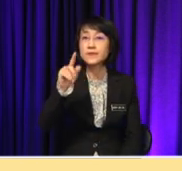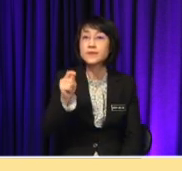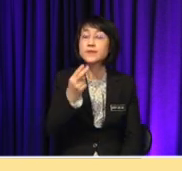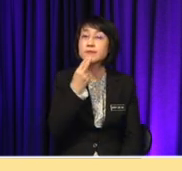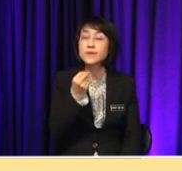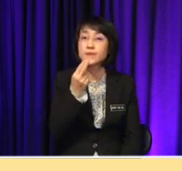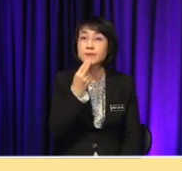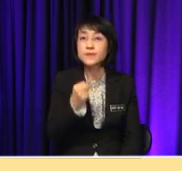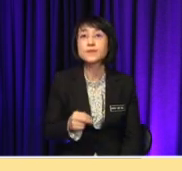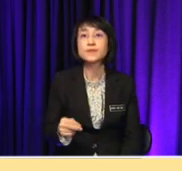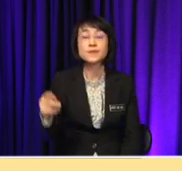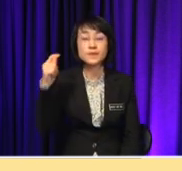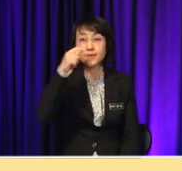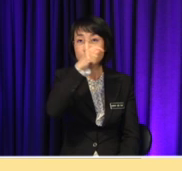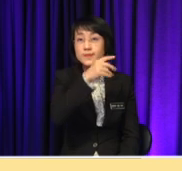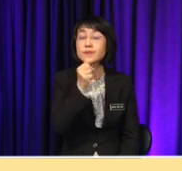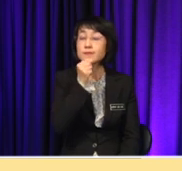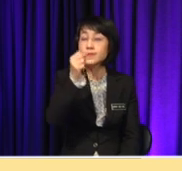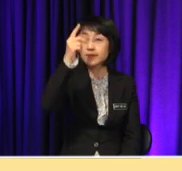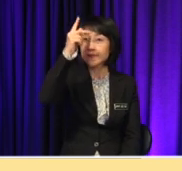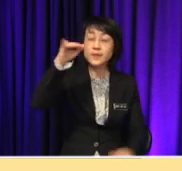seperti lembu dan biri-biri